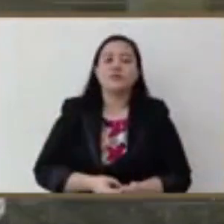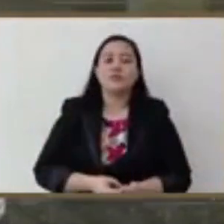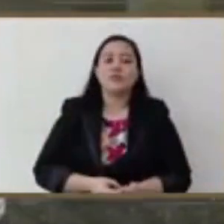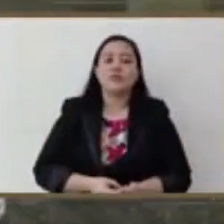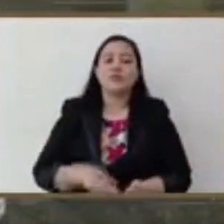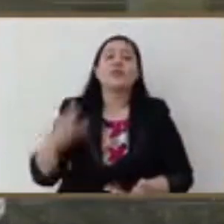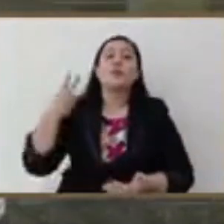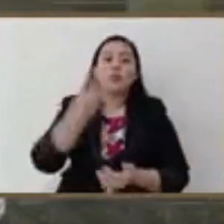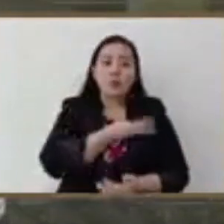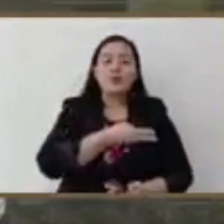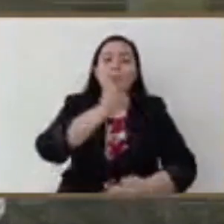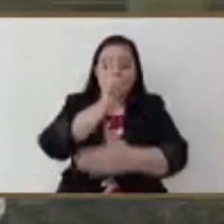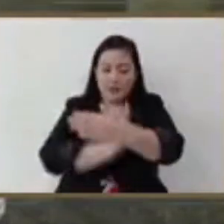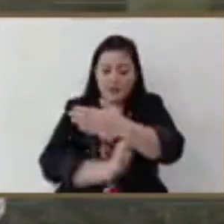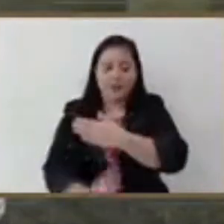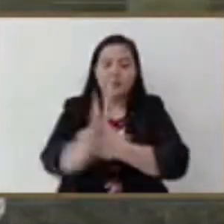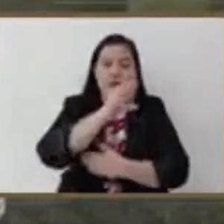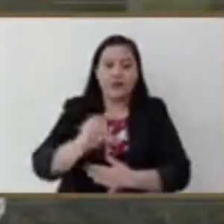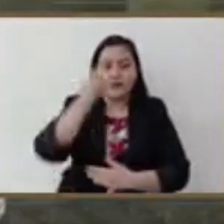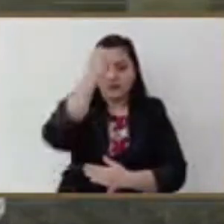tayong umunawa.